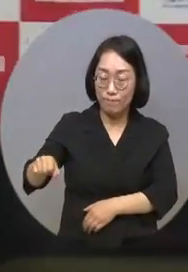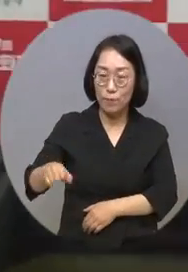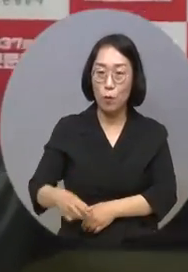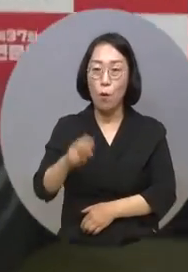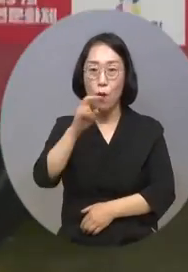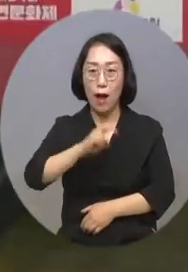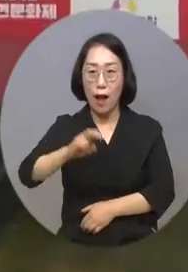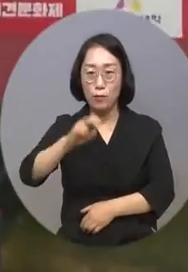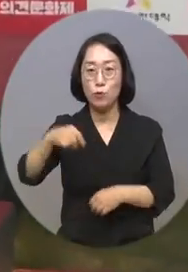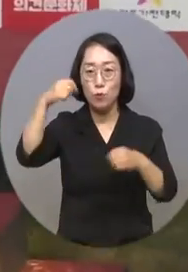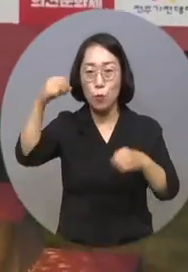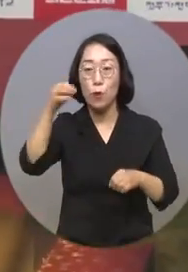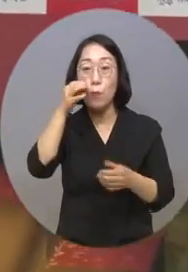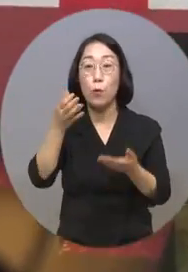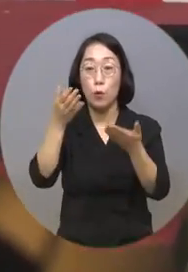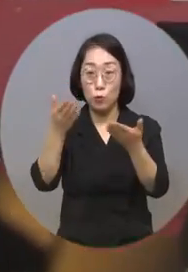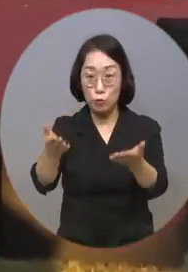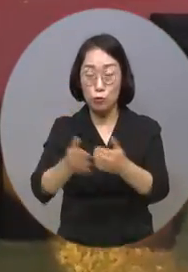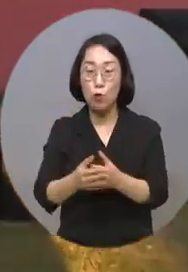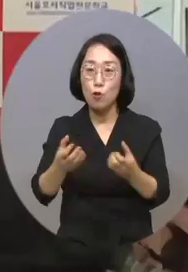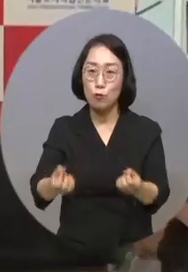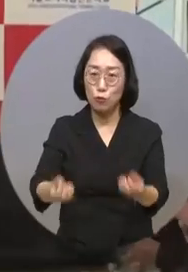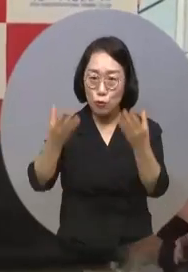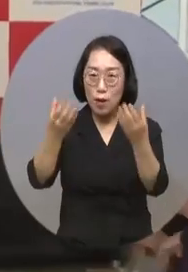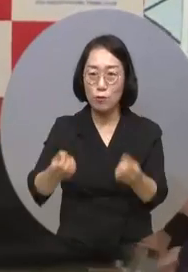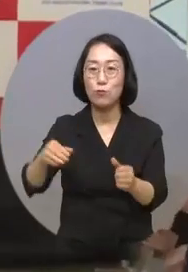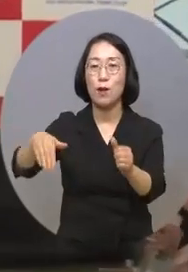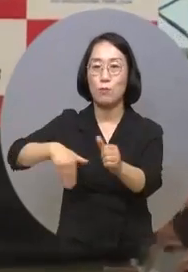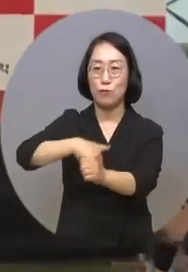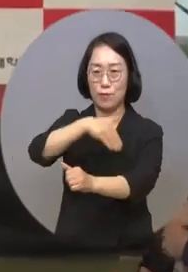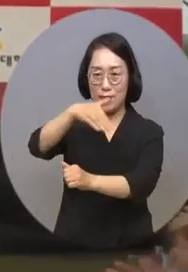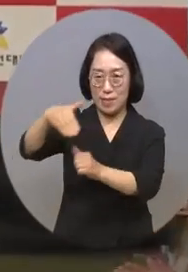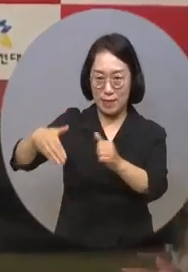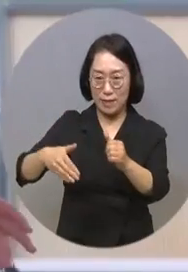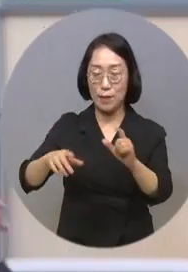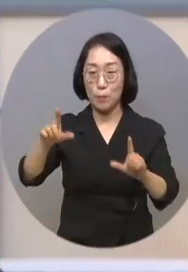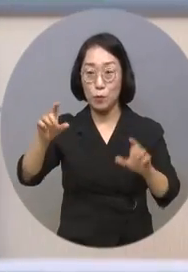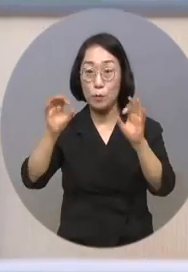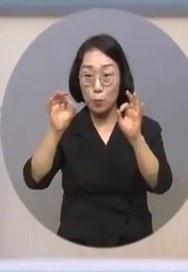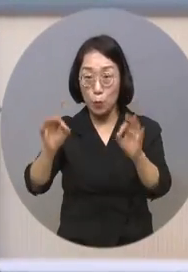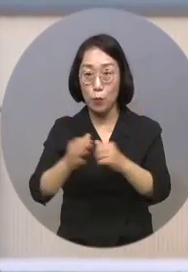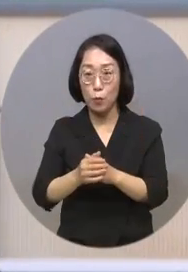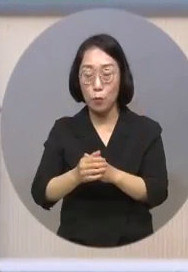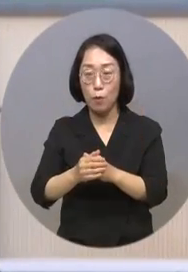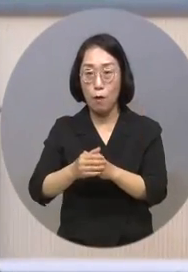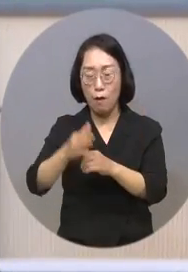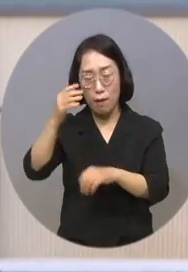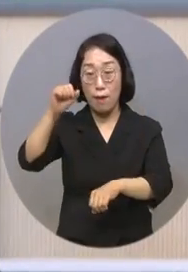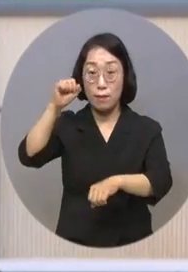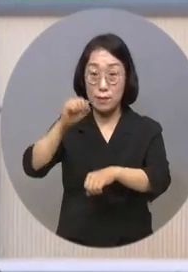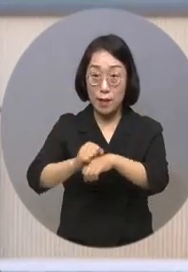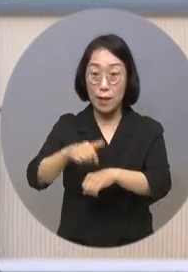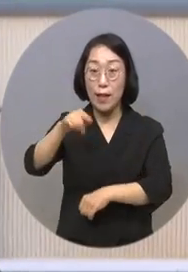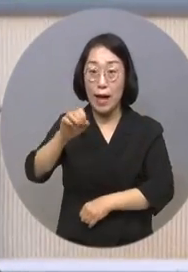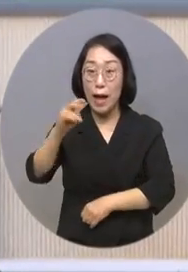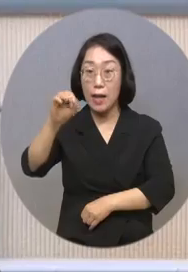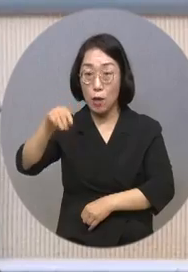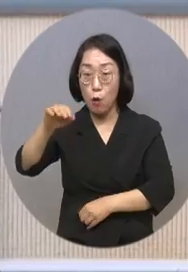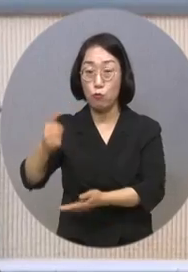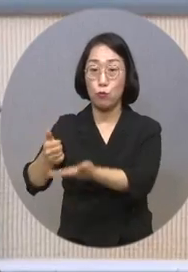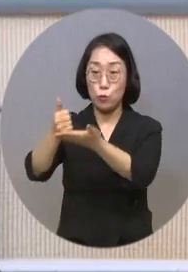가수들의 개막 축하 공연으로 축제 현장의 분위기를 끌어올렸으며 일명 개통령이라 불리는 강영욱